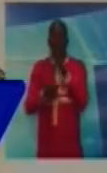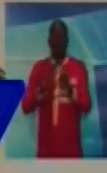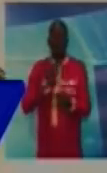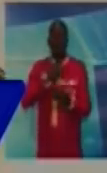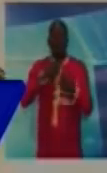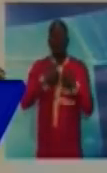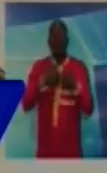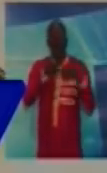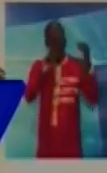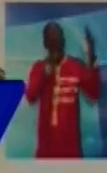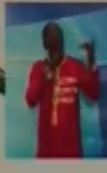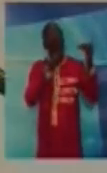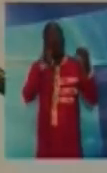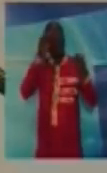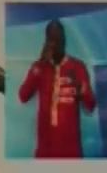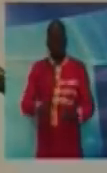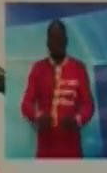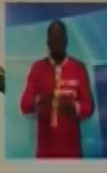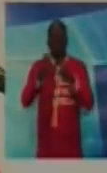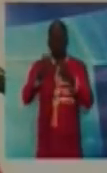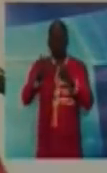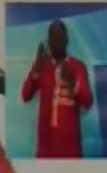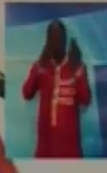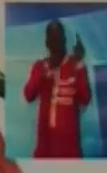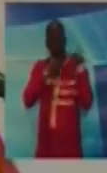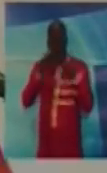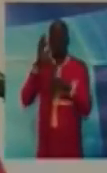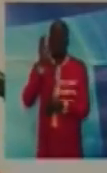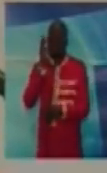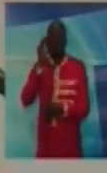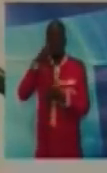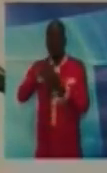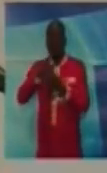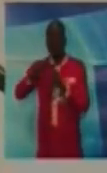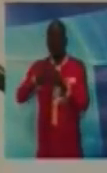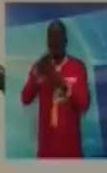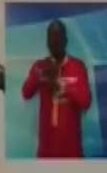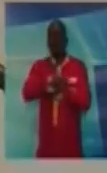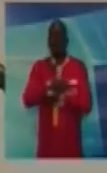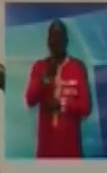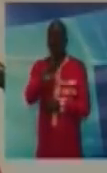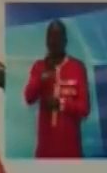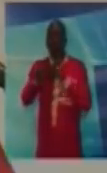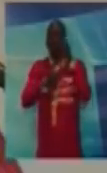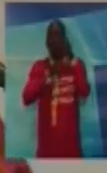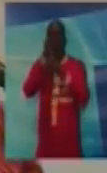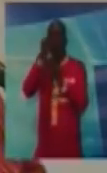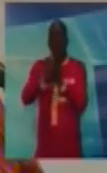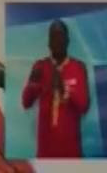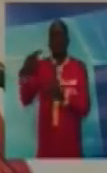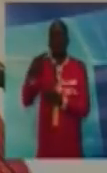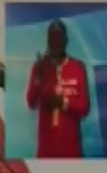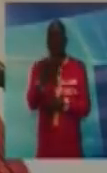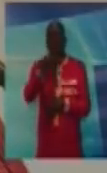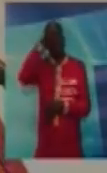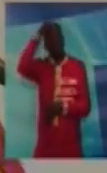avons plein espoir que cette contribution portera ses fruits dans le quotidien des populations de la zone du G5